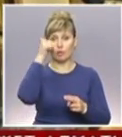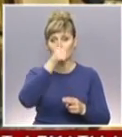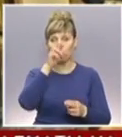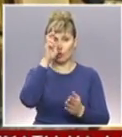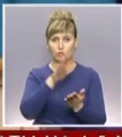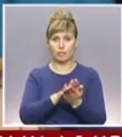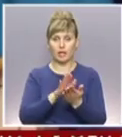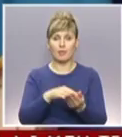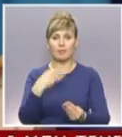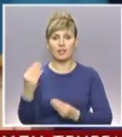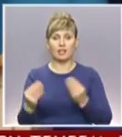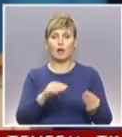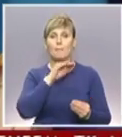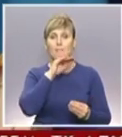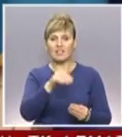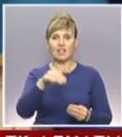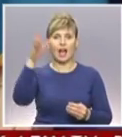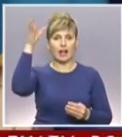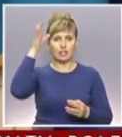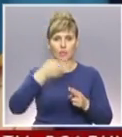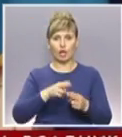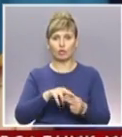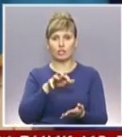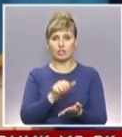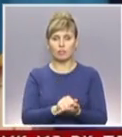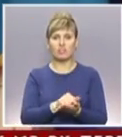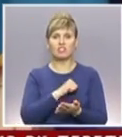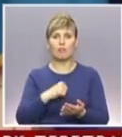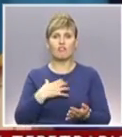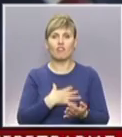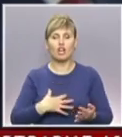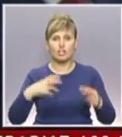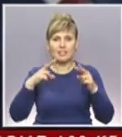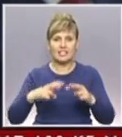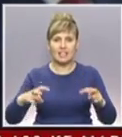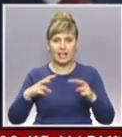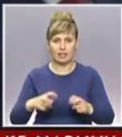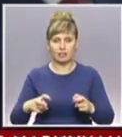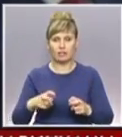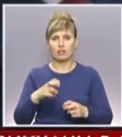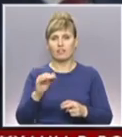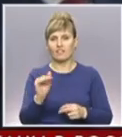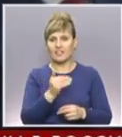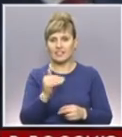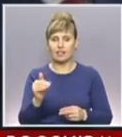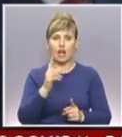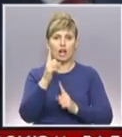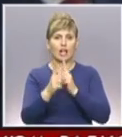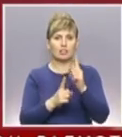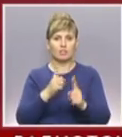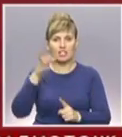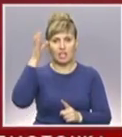госпремию присудили профессорам и академикам, которые занимались фундаментальными исследованиями в области физики, космической